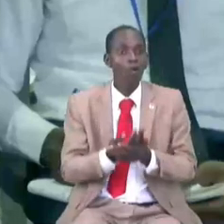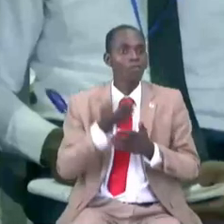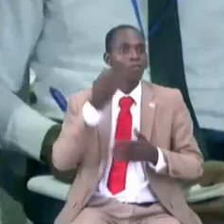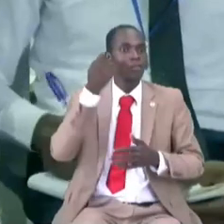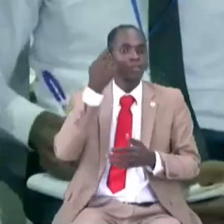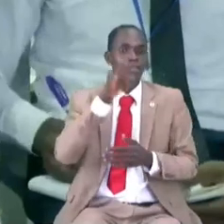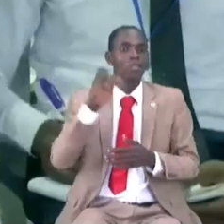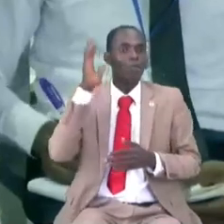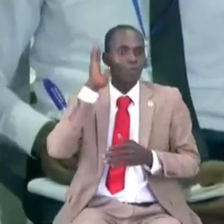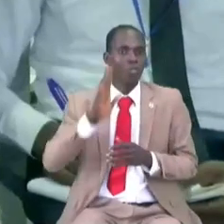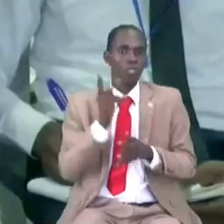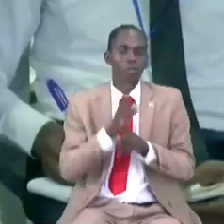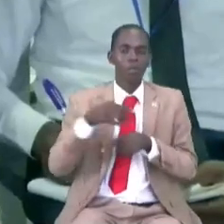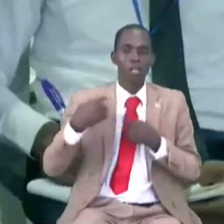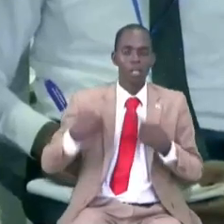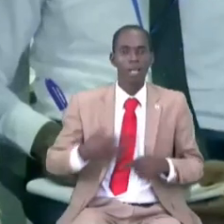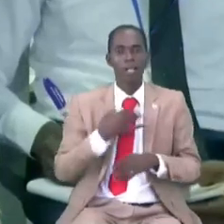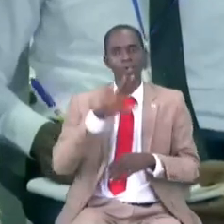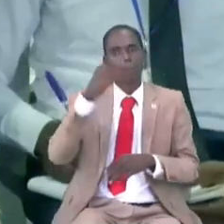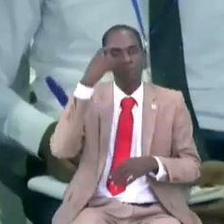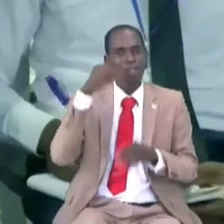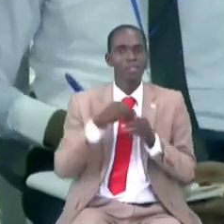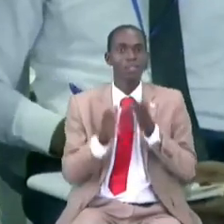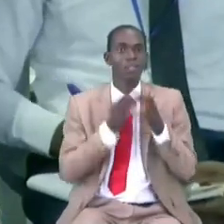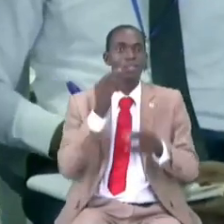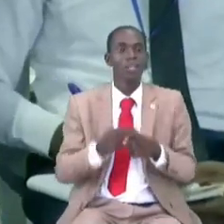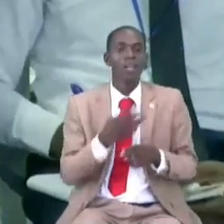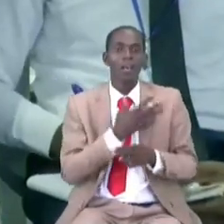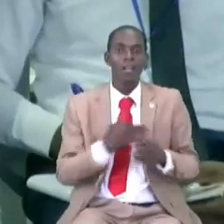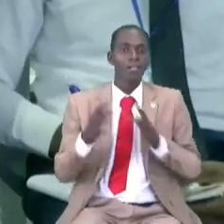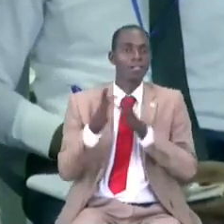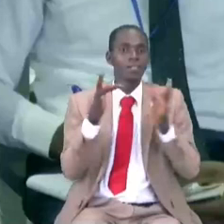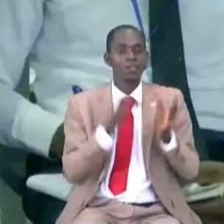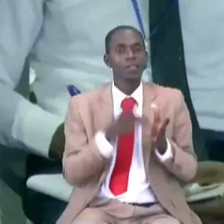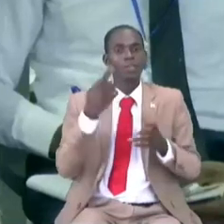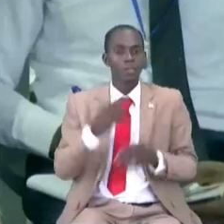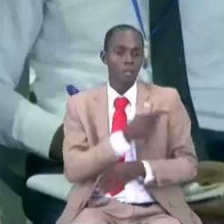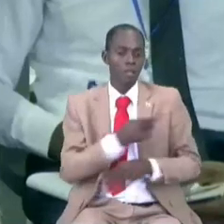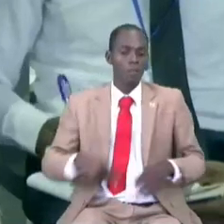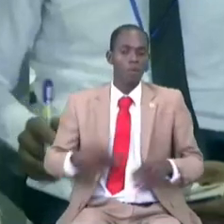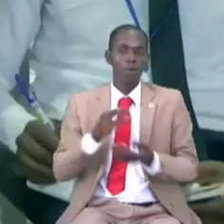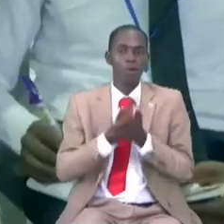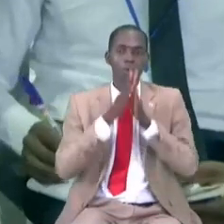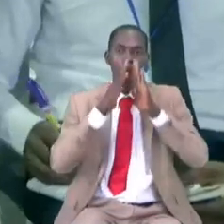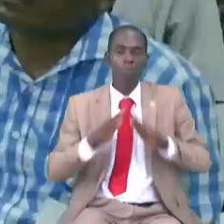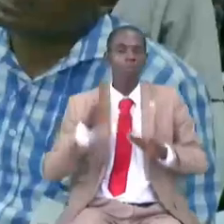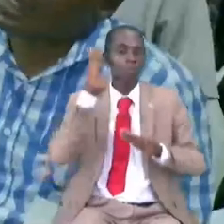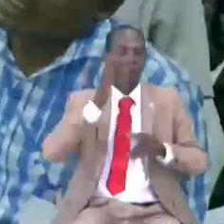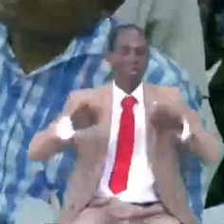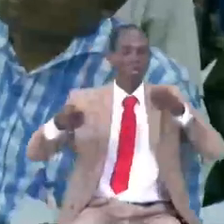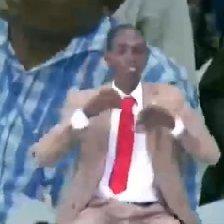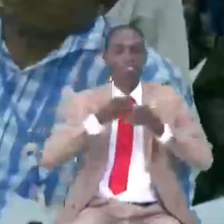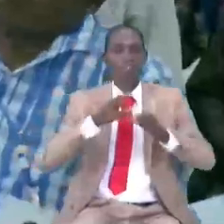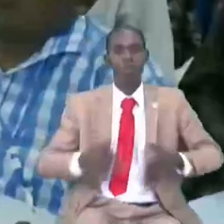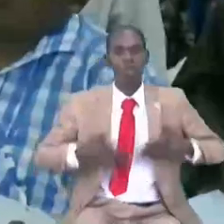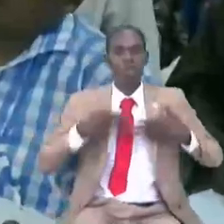esprit. Et Jésus, qui est le prince de paix, régnera dans ta vie, dans ton foyer, partout, au